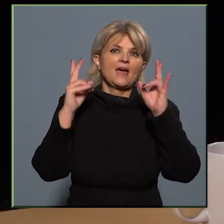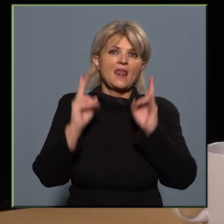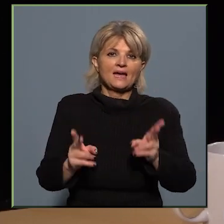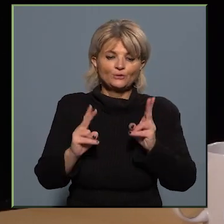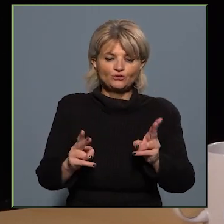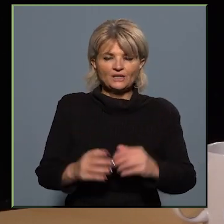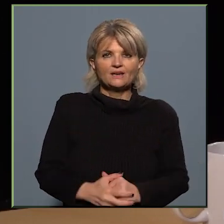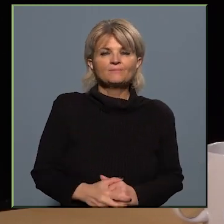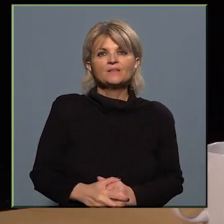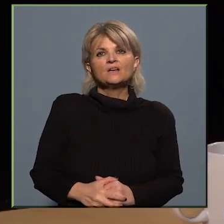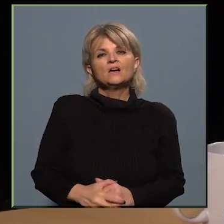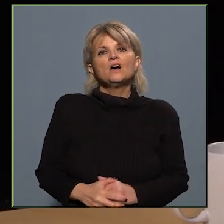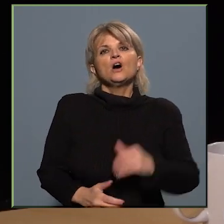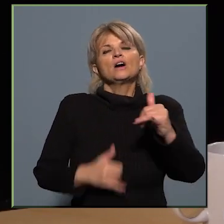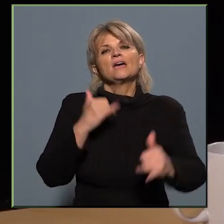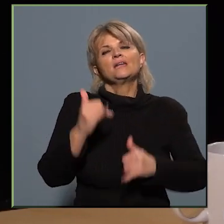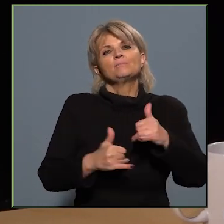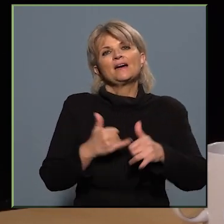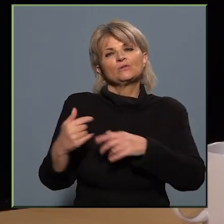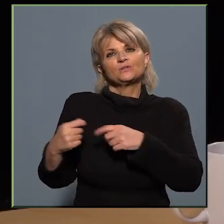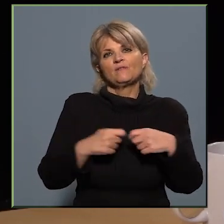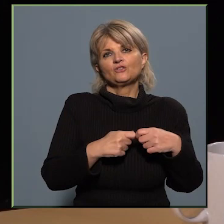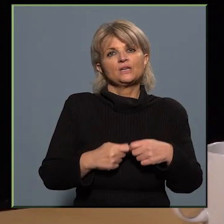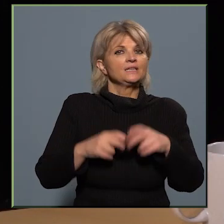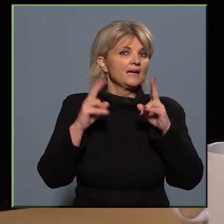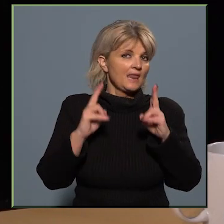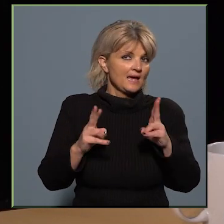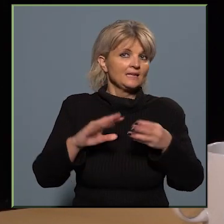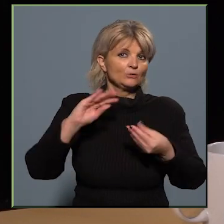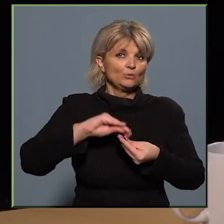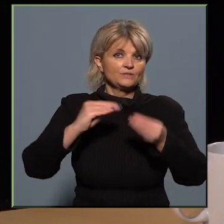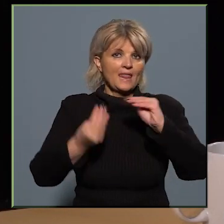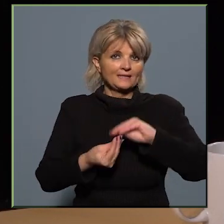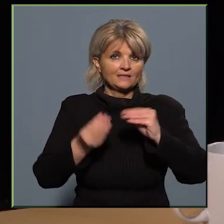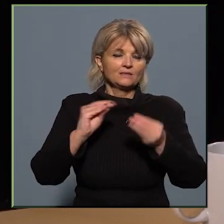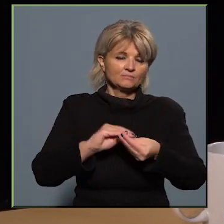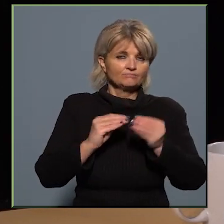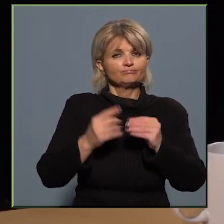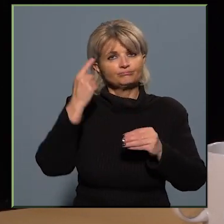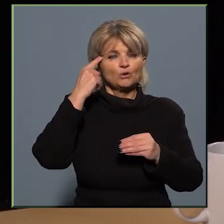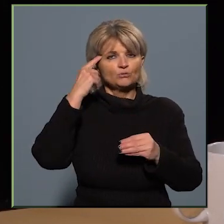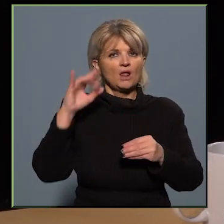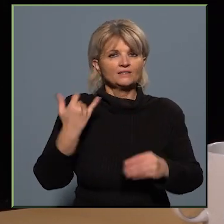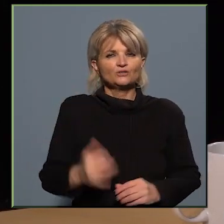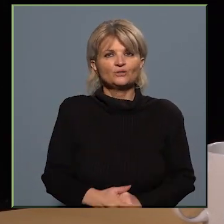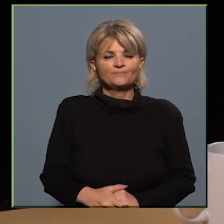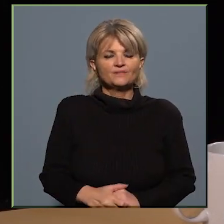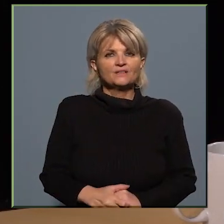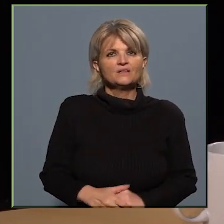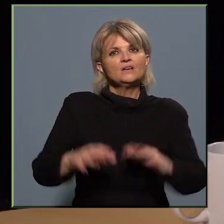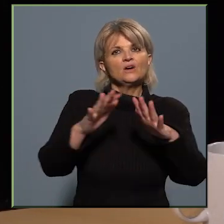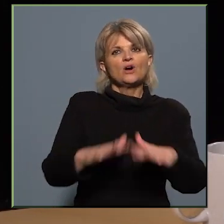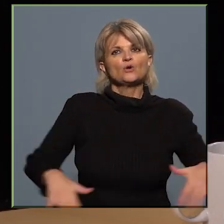az építető kerékpáros szövetségnek, Vueltának meg lehet az üzleti számítása is, és nyilván a